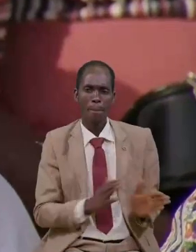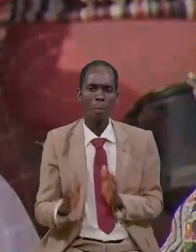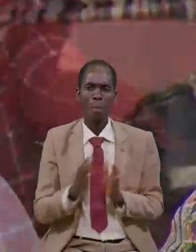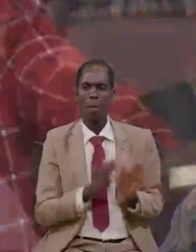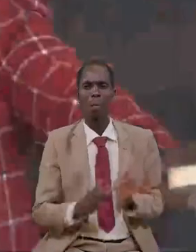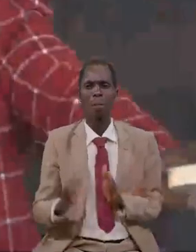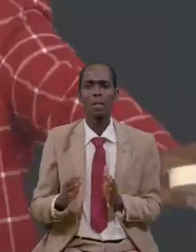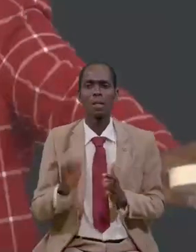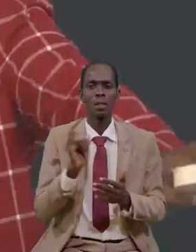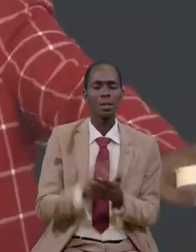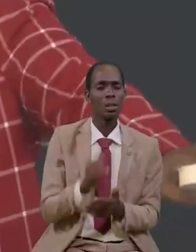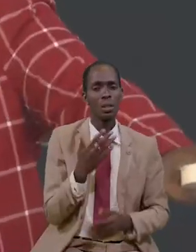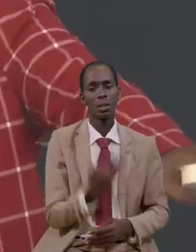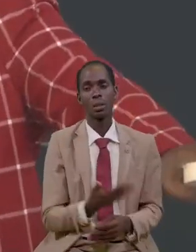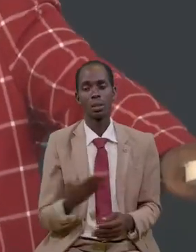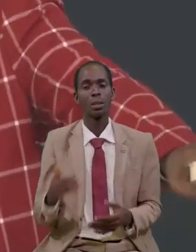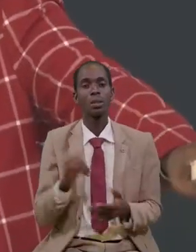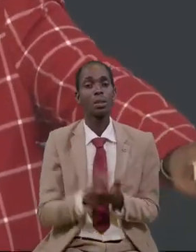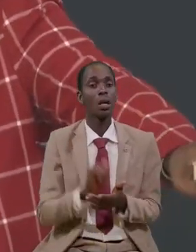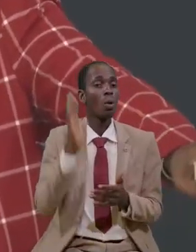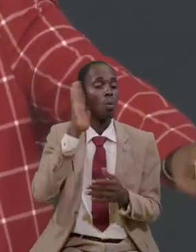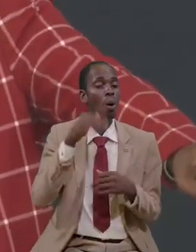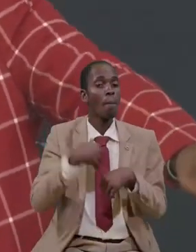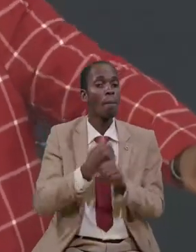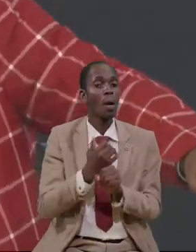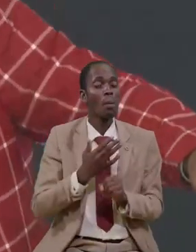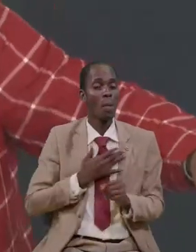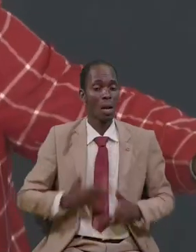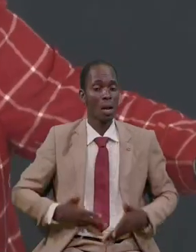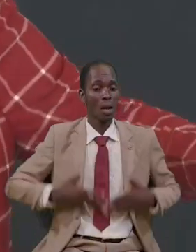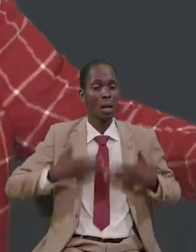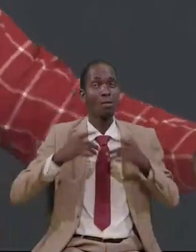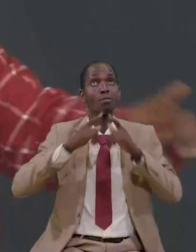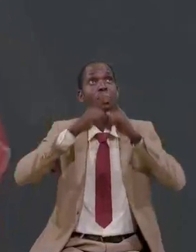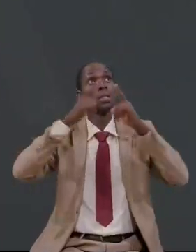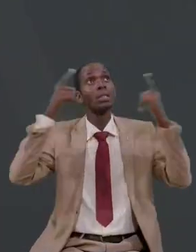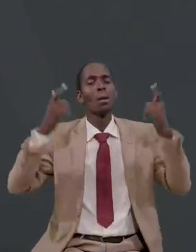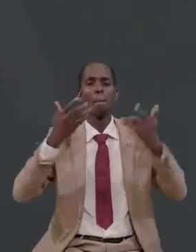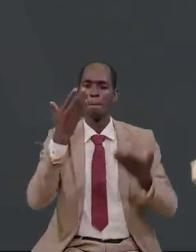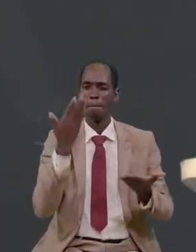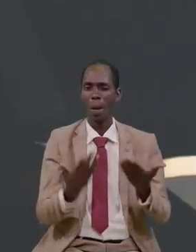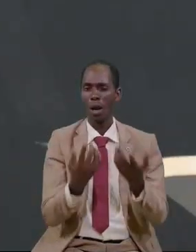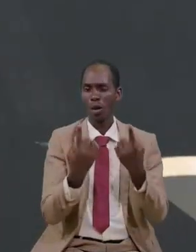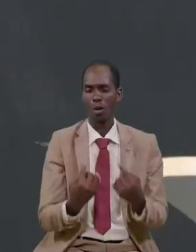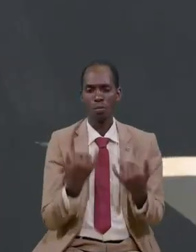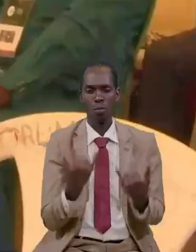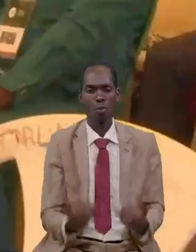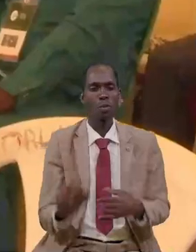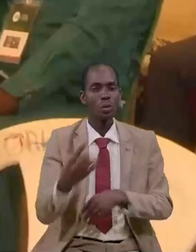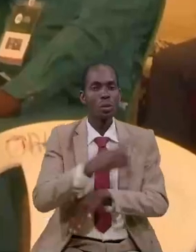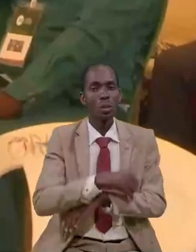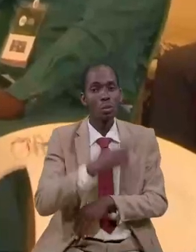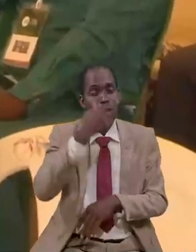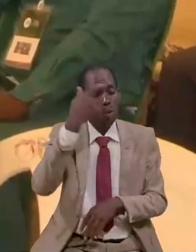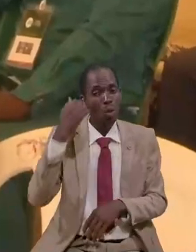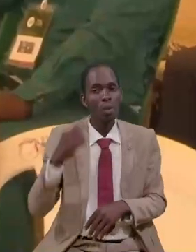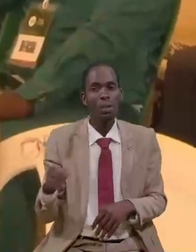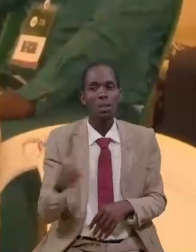chose qui rendra ma vie spectaculaire peut arriver aujourd'hui. Pour cela,